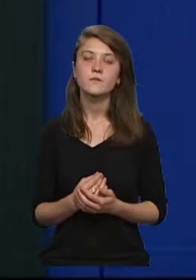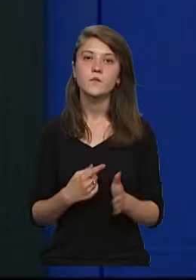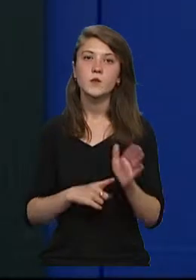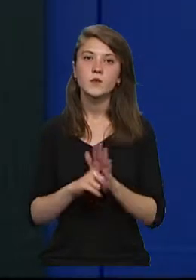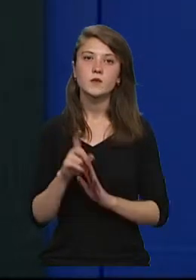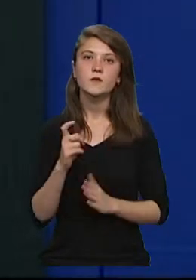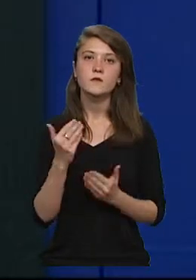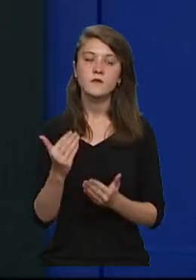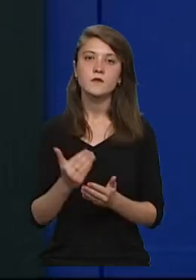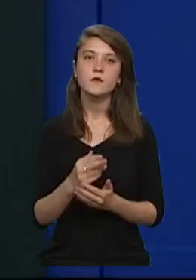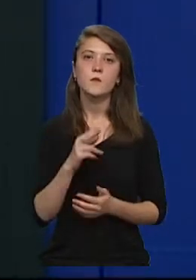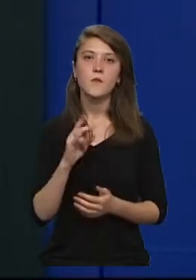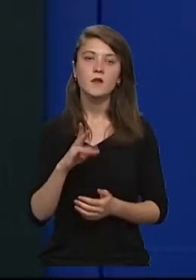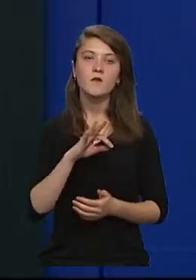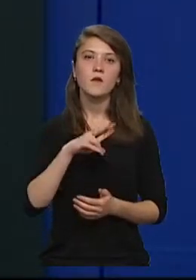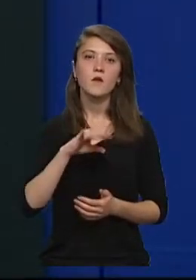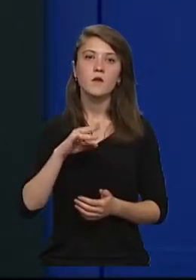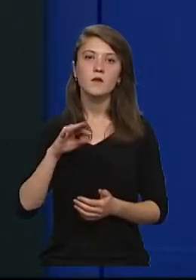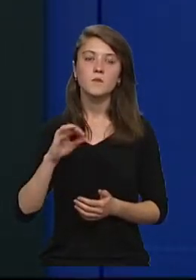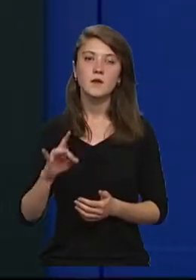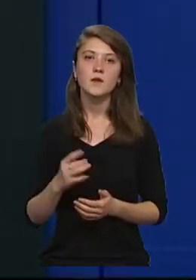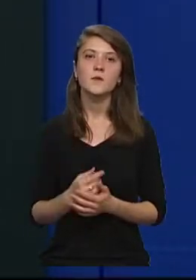Почнемо з вас, пан Володимир, да, в бій.